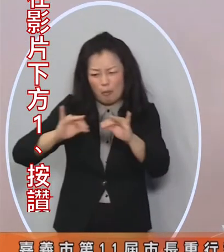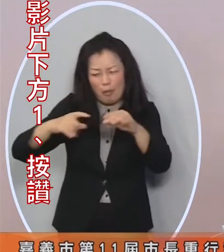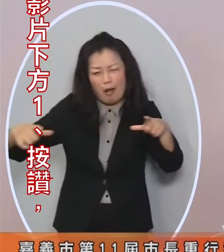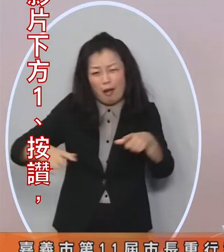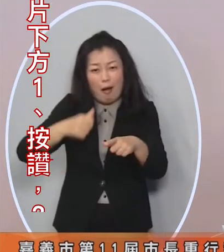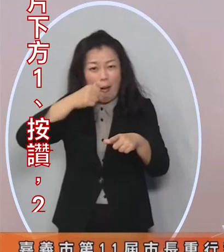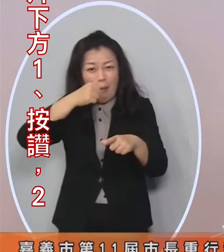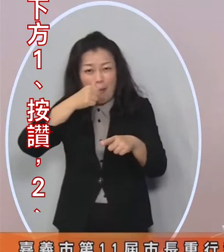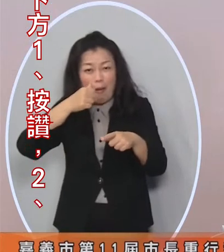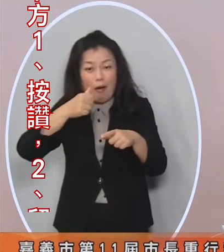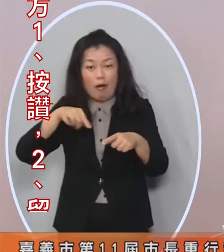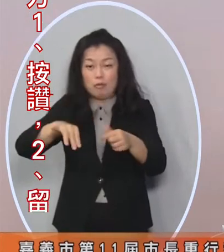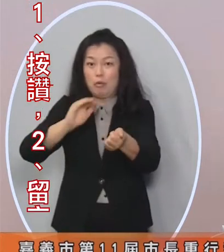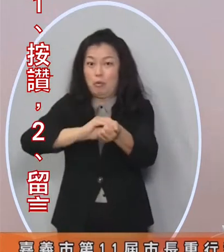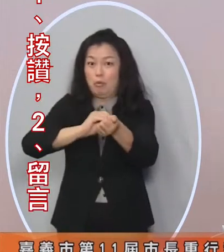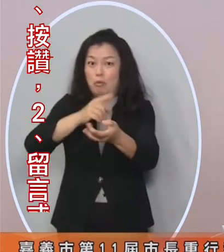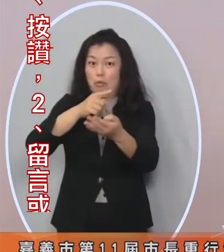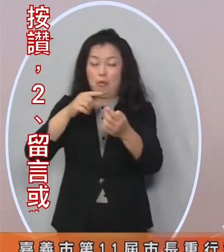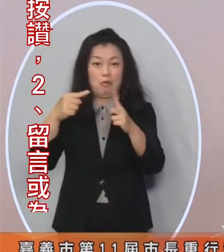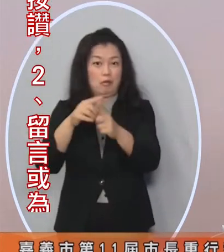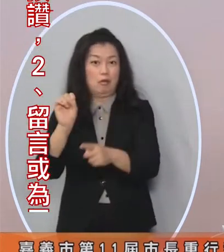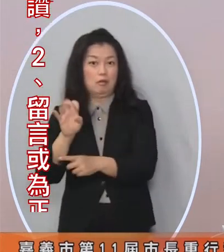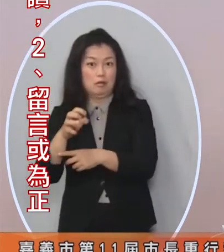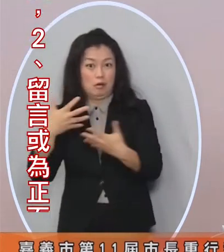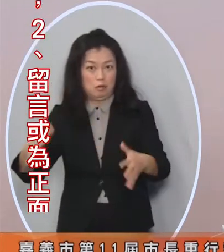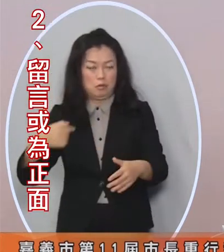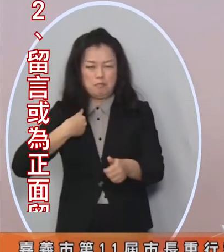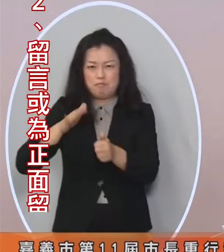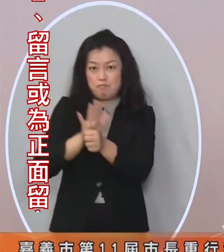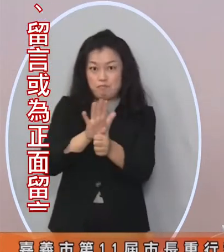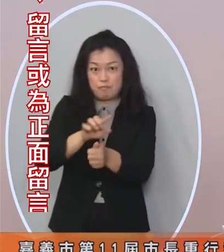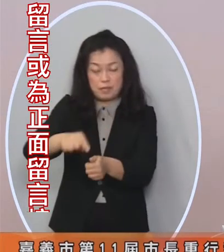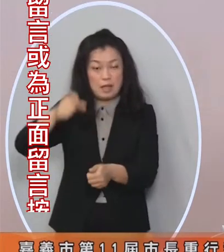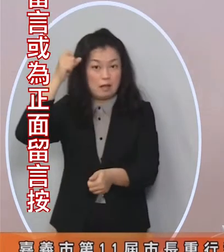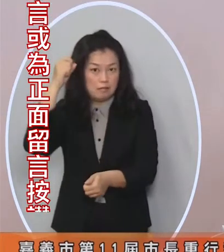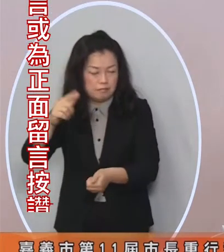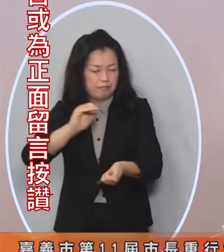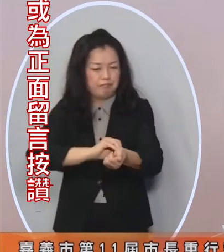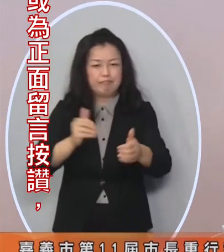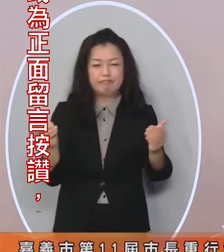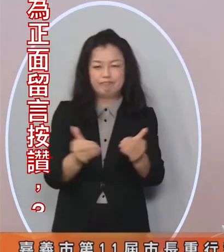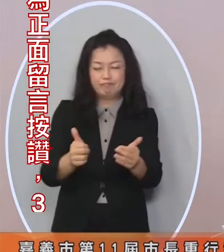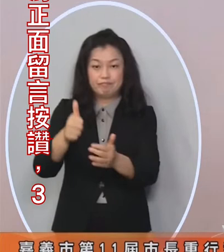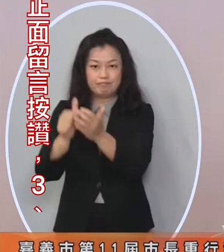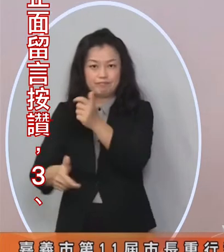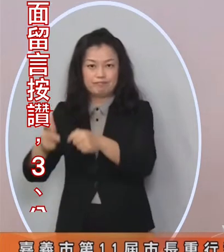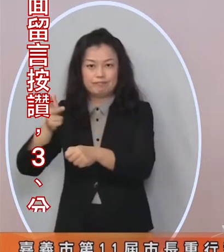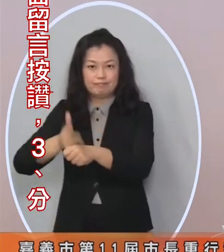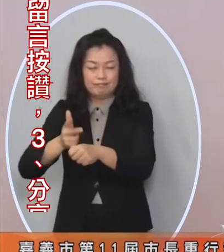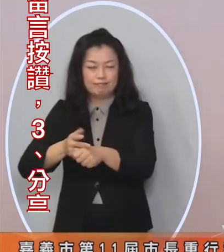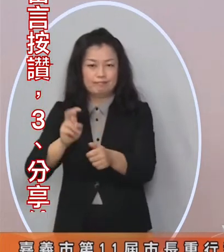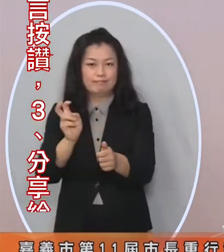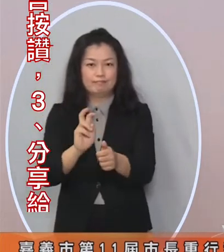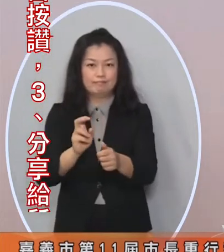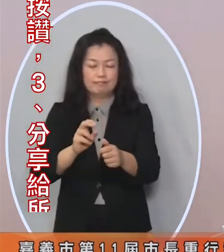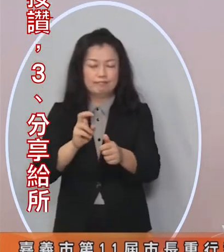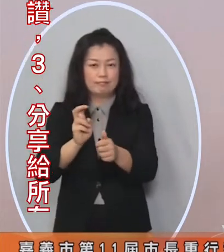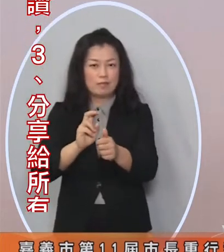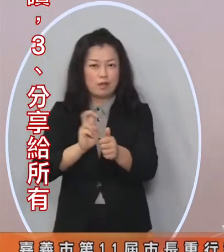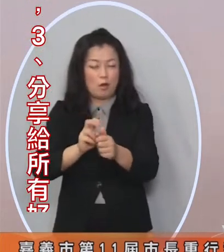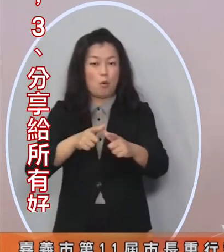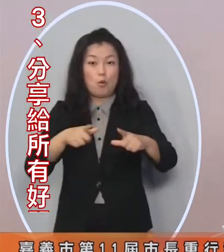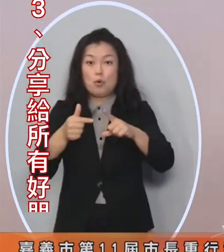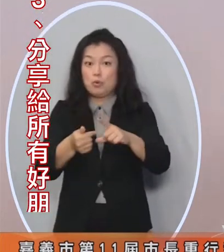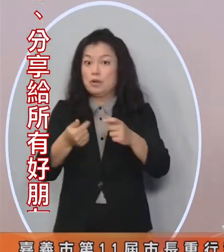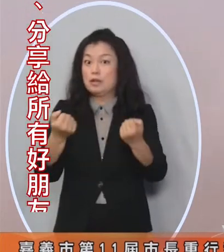发展我们自己的产业，所以我们发展智慧医疗生技照护园区。发展在哪里？在我们现有的后湖